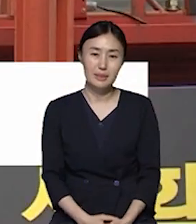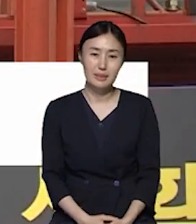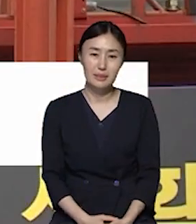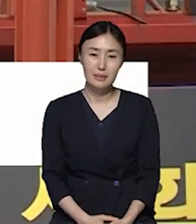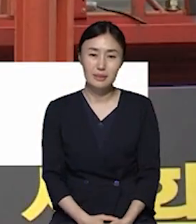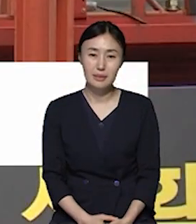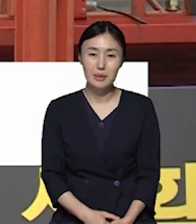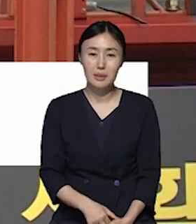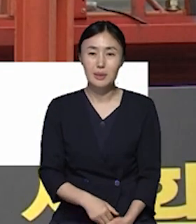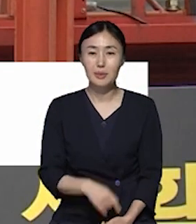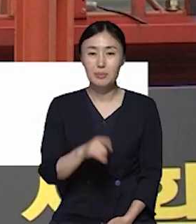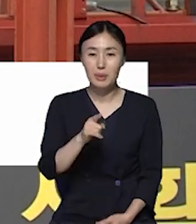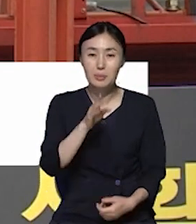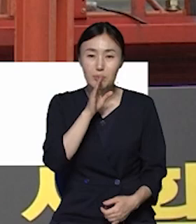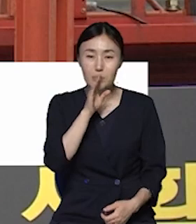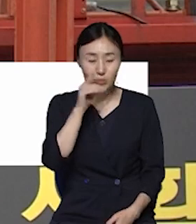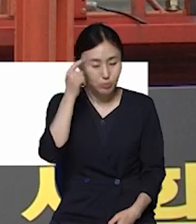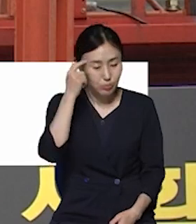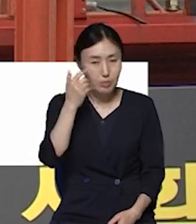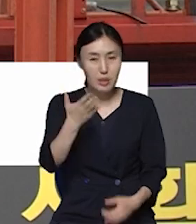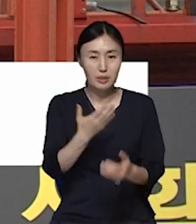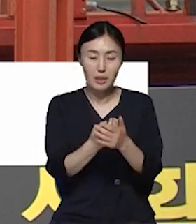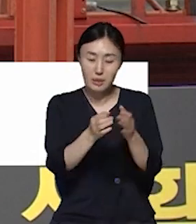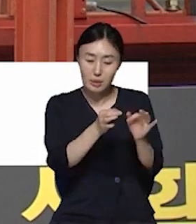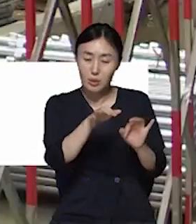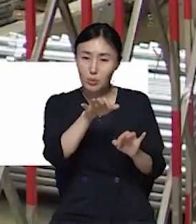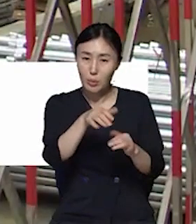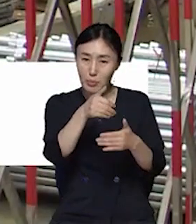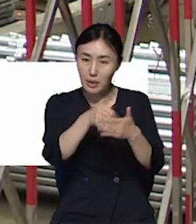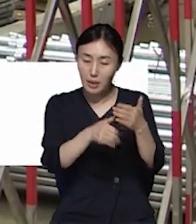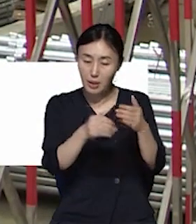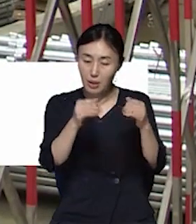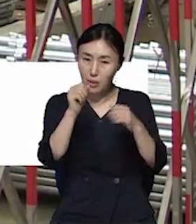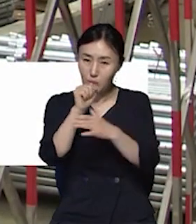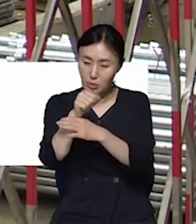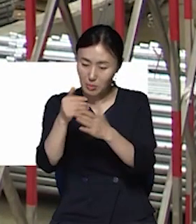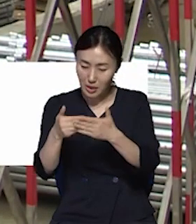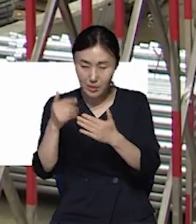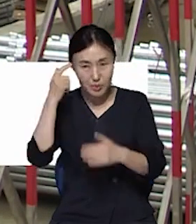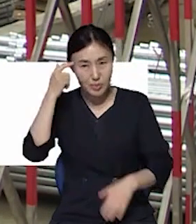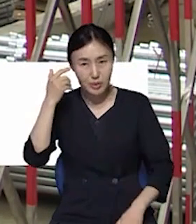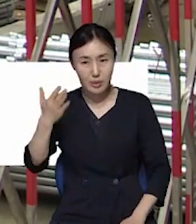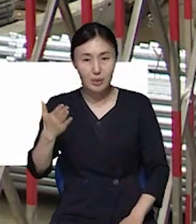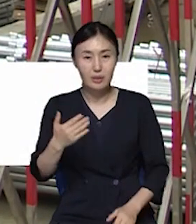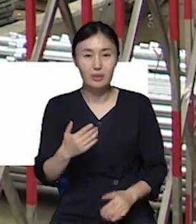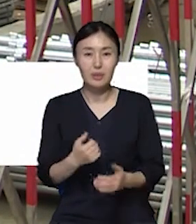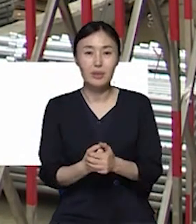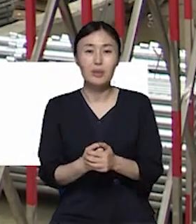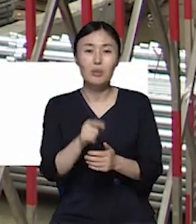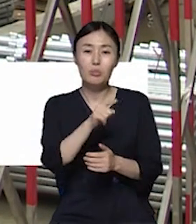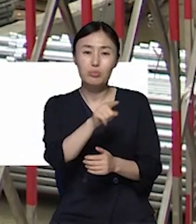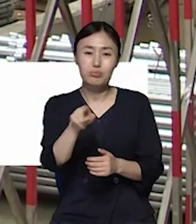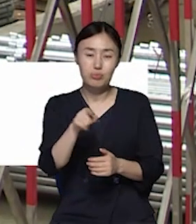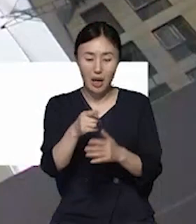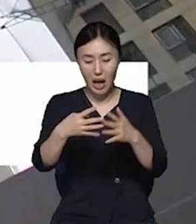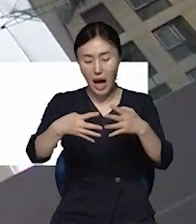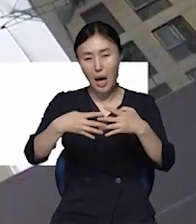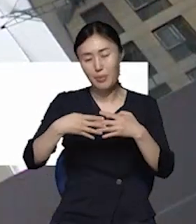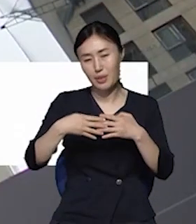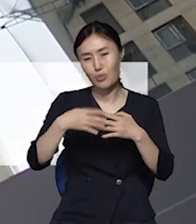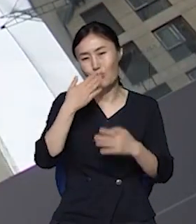왜 상관지 빼고 하냐, 그러면 호기 된 거냐, 그러니까 우리는 호기 된 상황이다. 너무 많으니까 지금